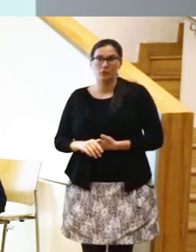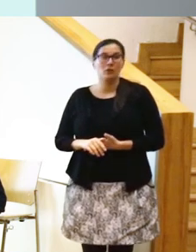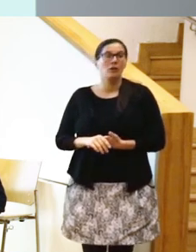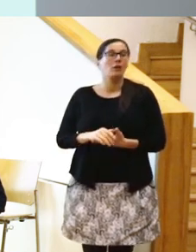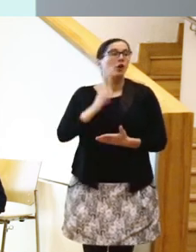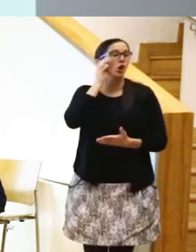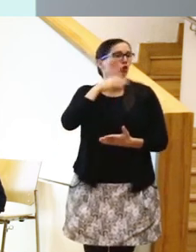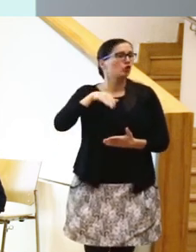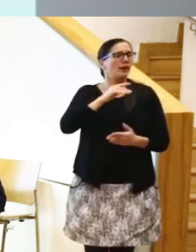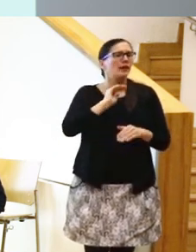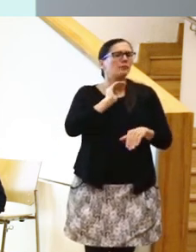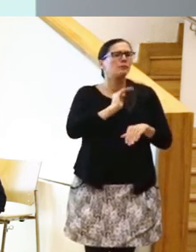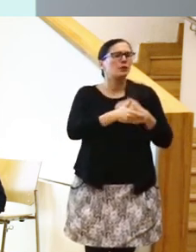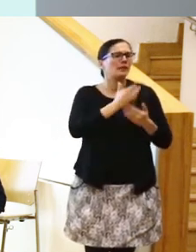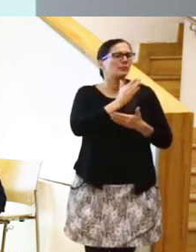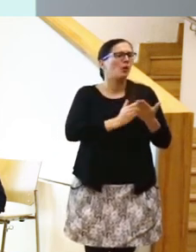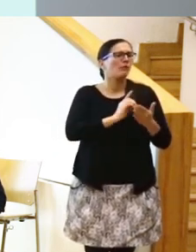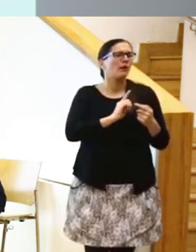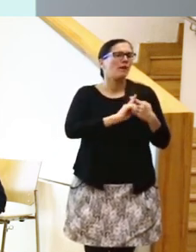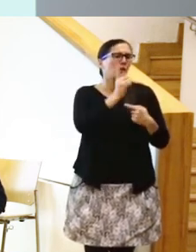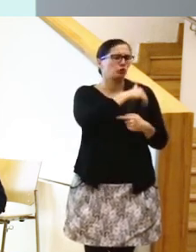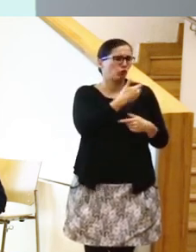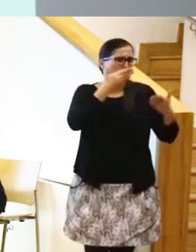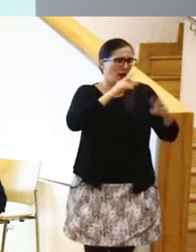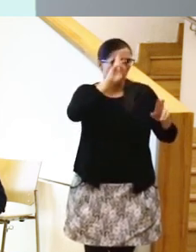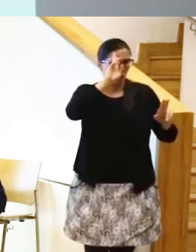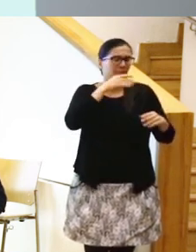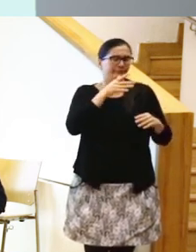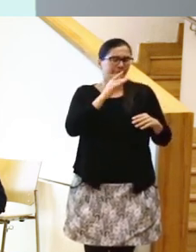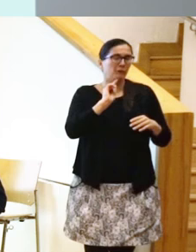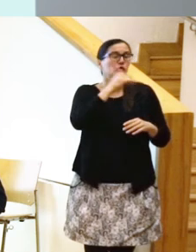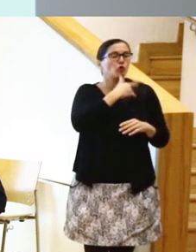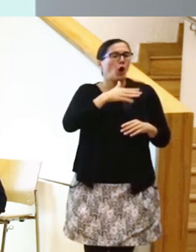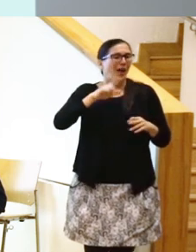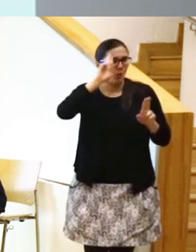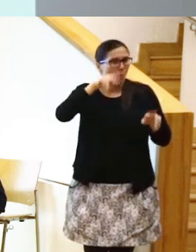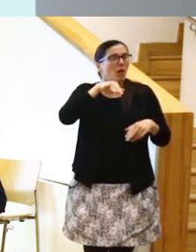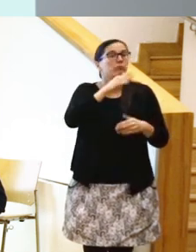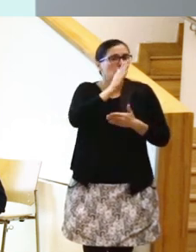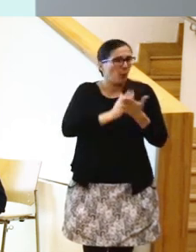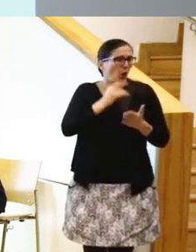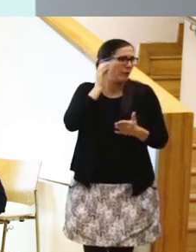žen studuje na uměleckých školách, tak je skutečně